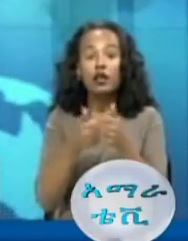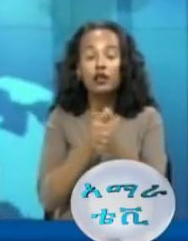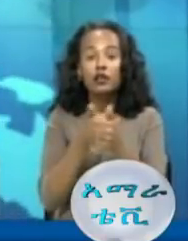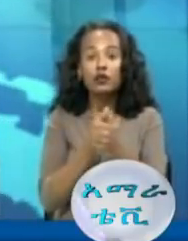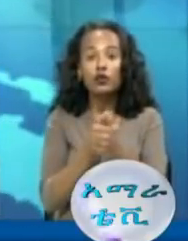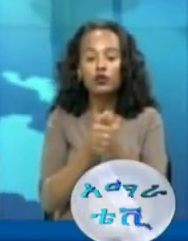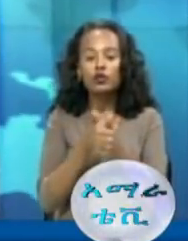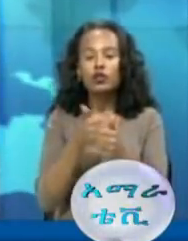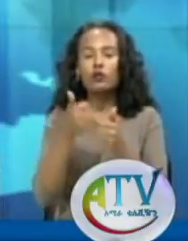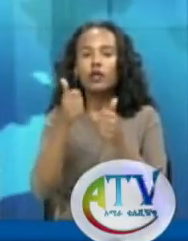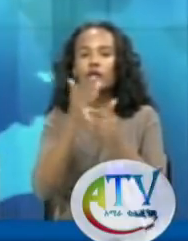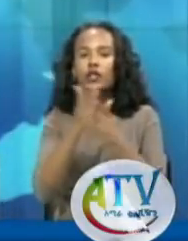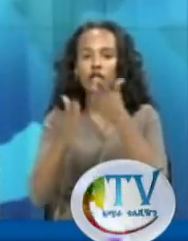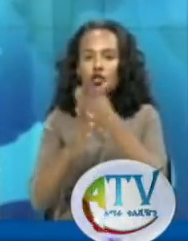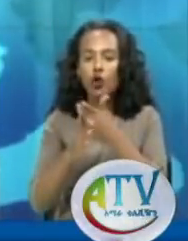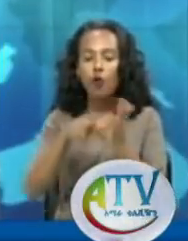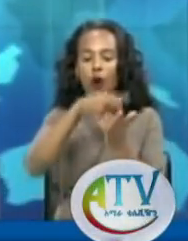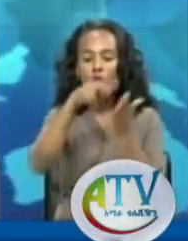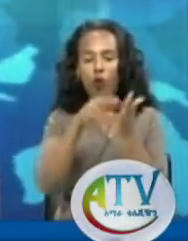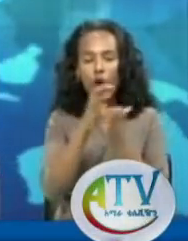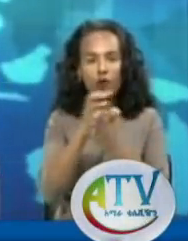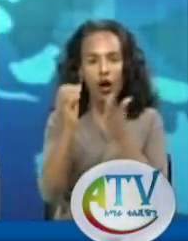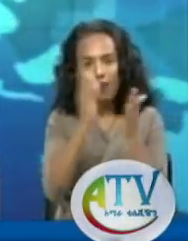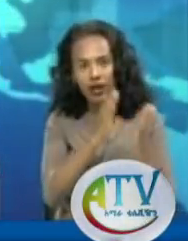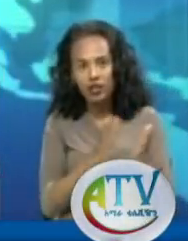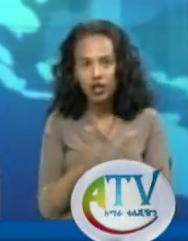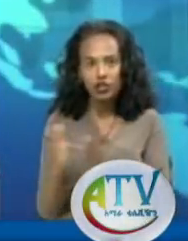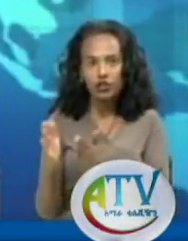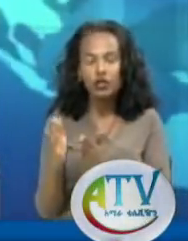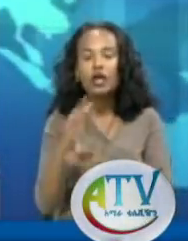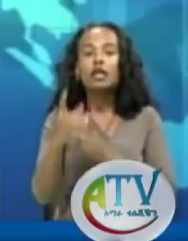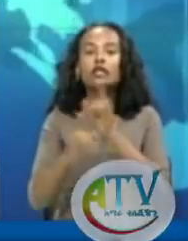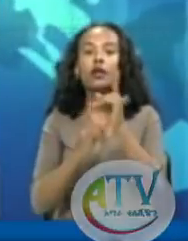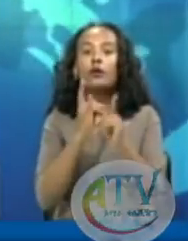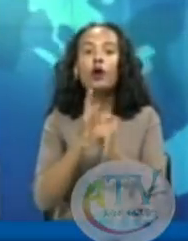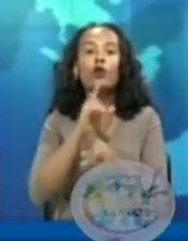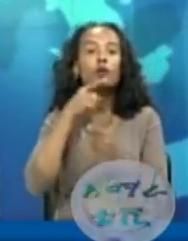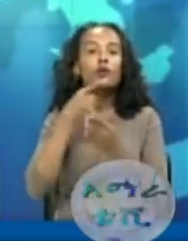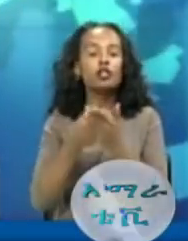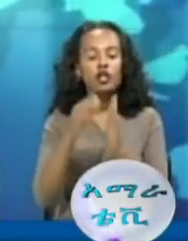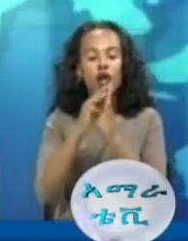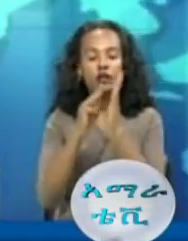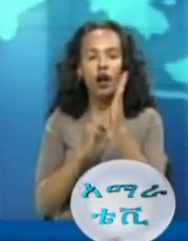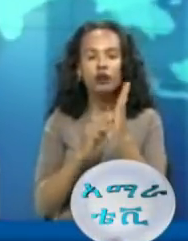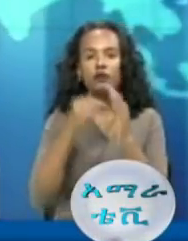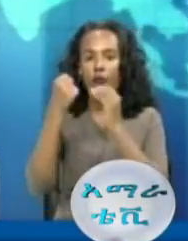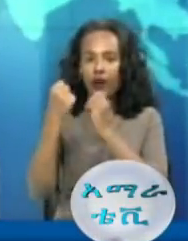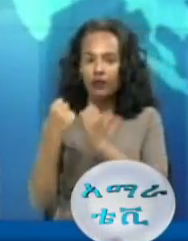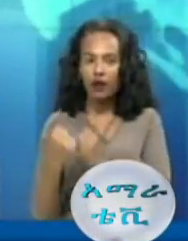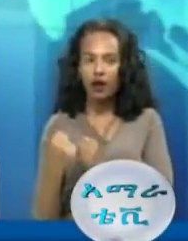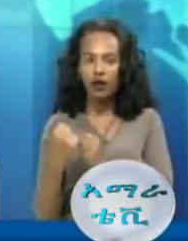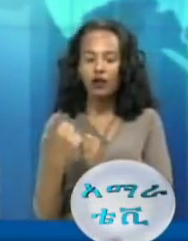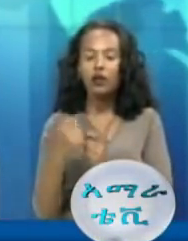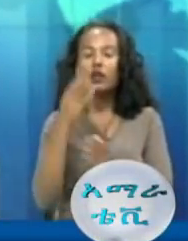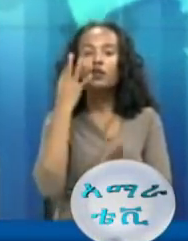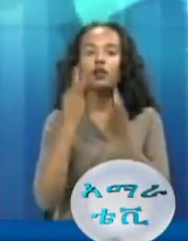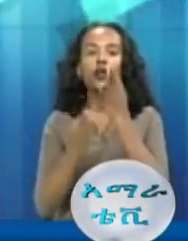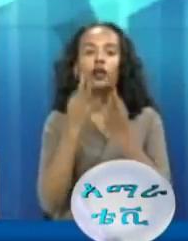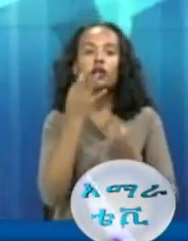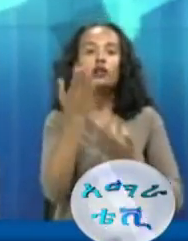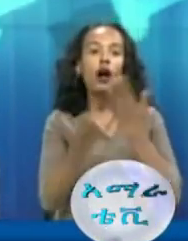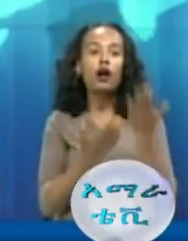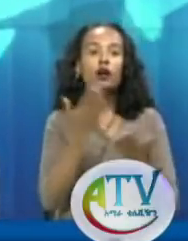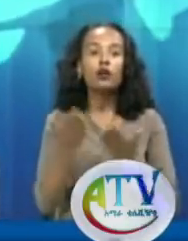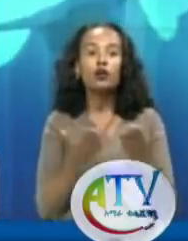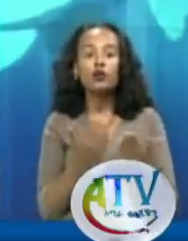ባሉ ፍርድ ቤቶች ማቋቋምና ማደራጀት፣ ዘመናዊ የመረጃ ስርዓትን ማጠናከር፣ የዳኝነት አገልግሎት